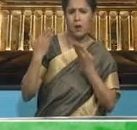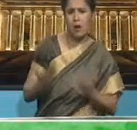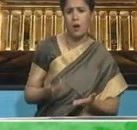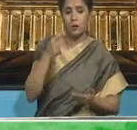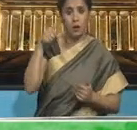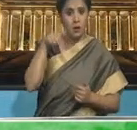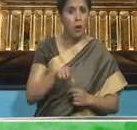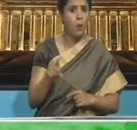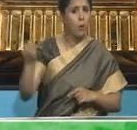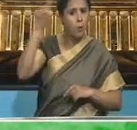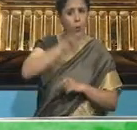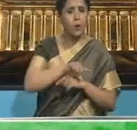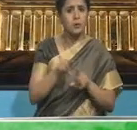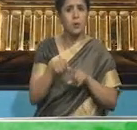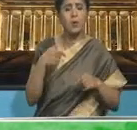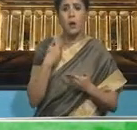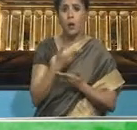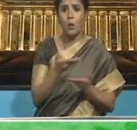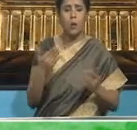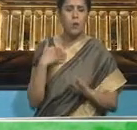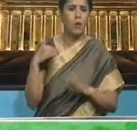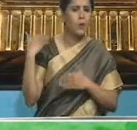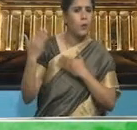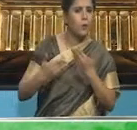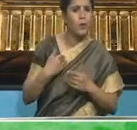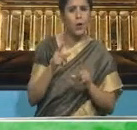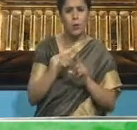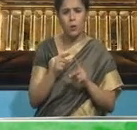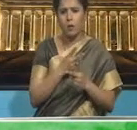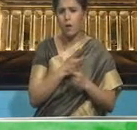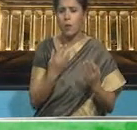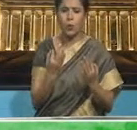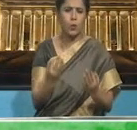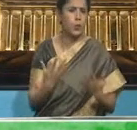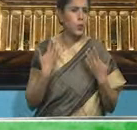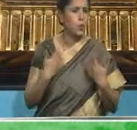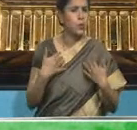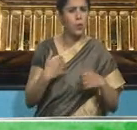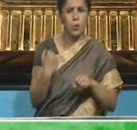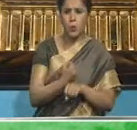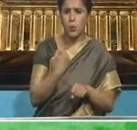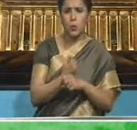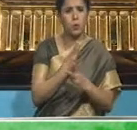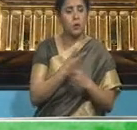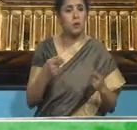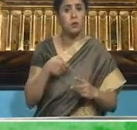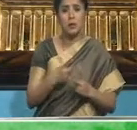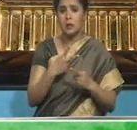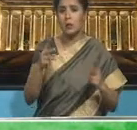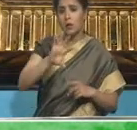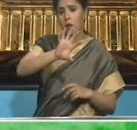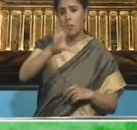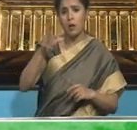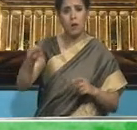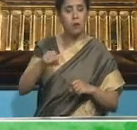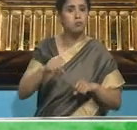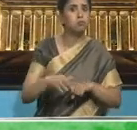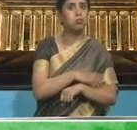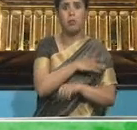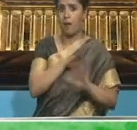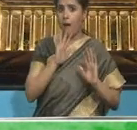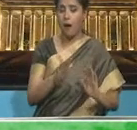आज तक हमारी यात्रा अद्भुत रही है और इससे कई अन्य देशों को प्रेरणा मिली